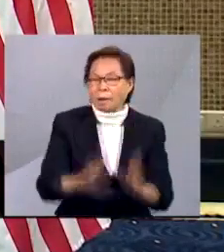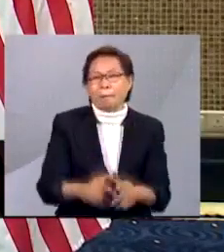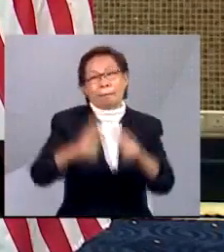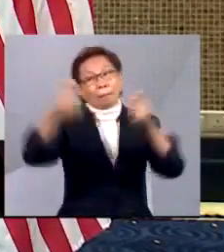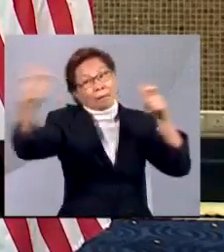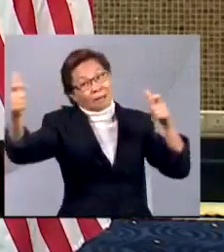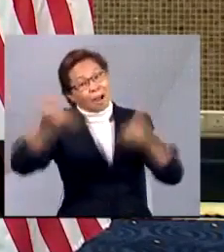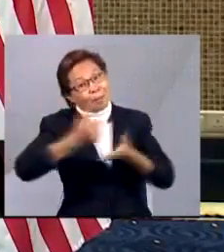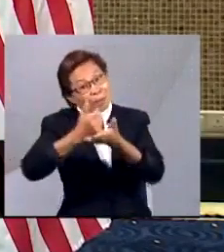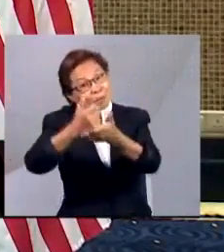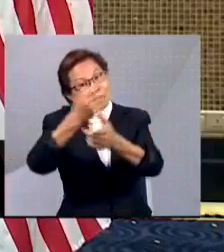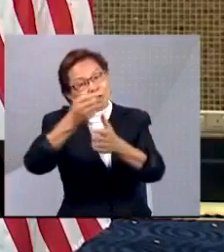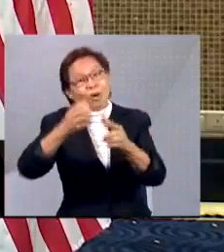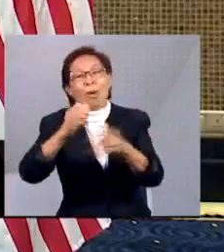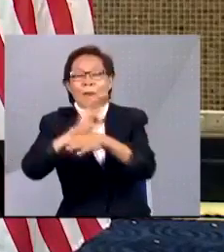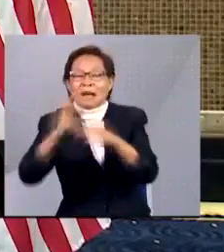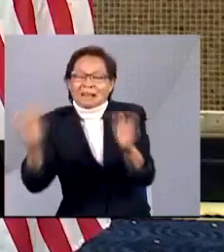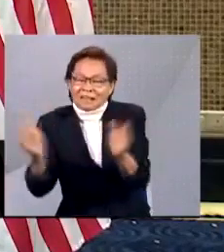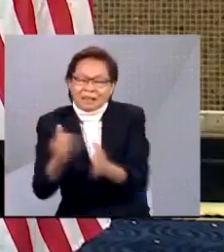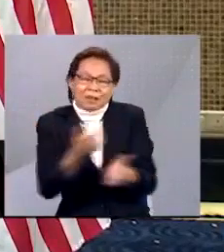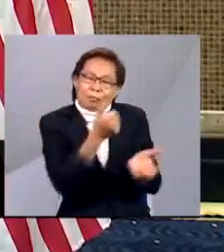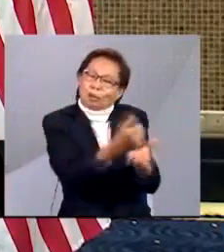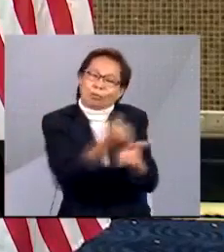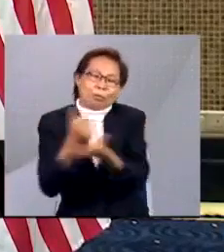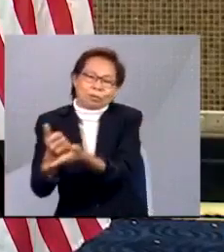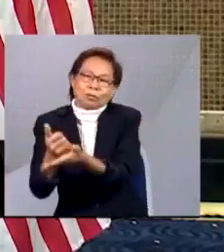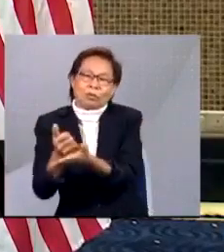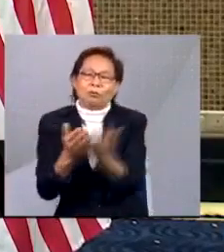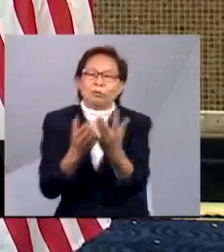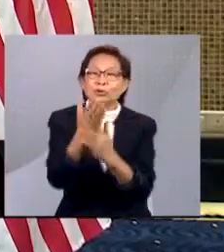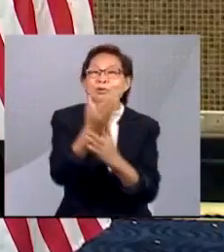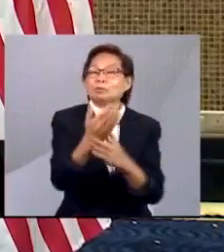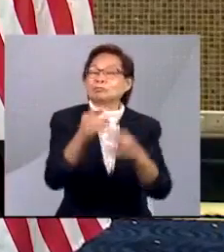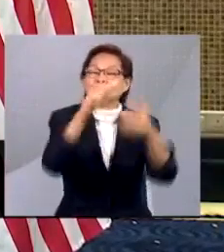besar ataupun kecil menerusi beberapa langkah